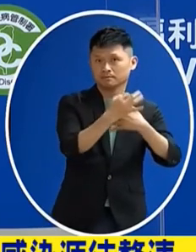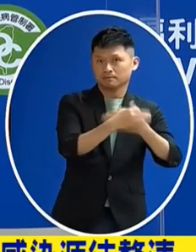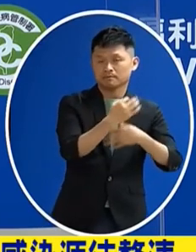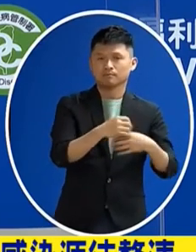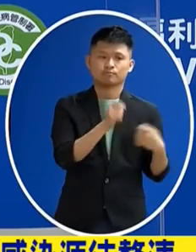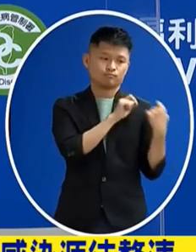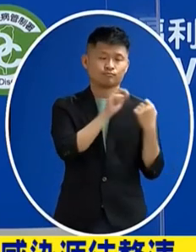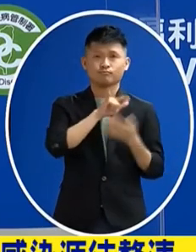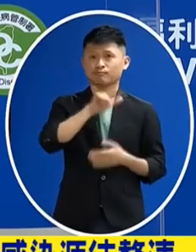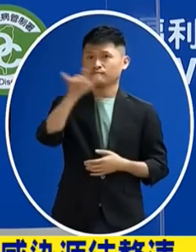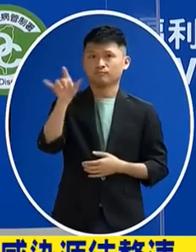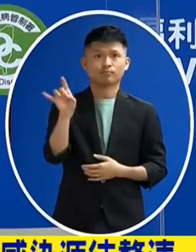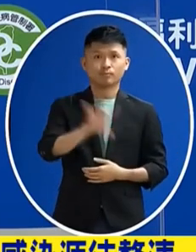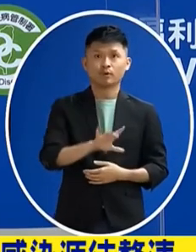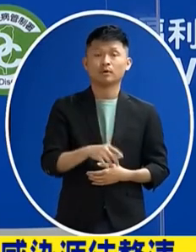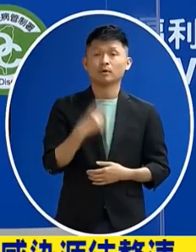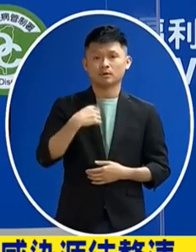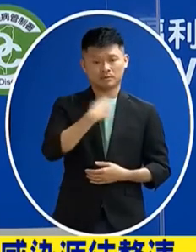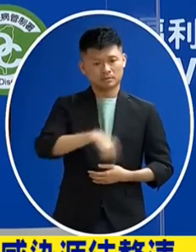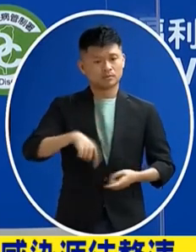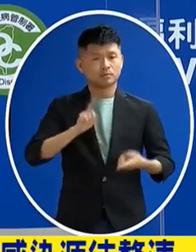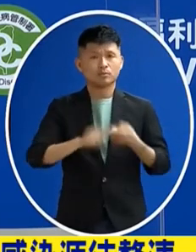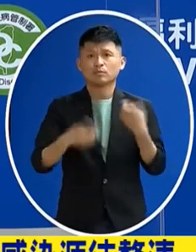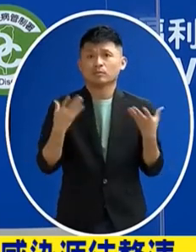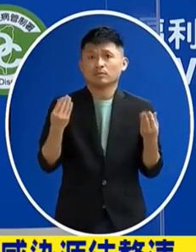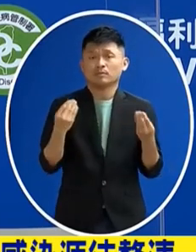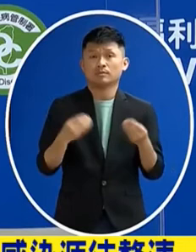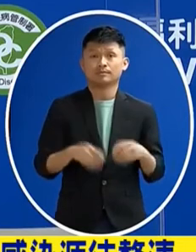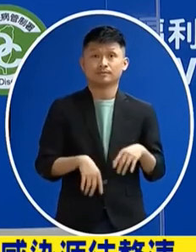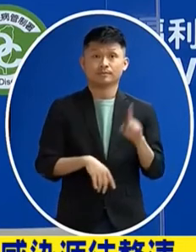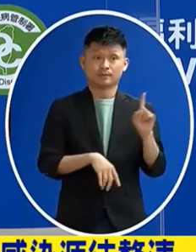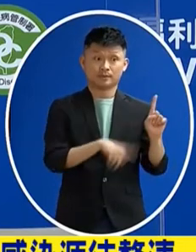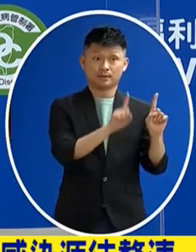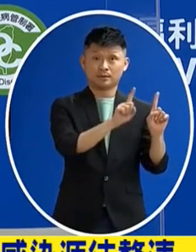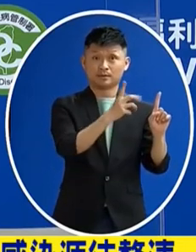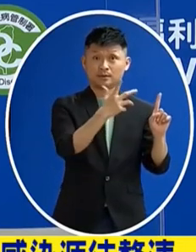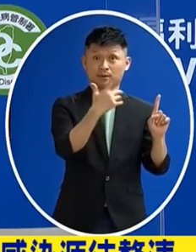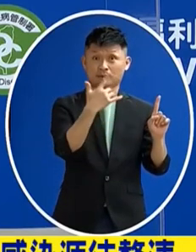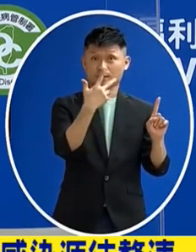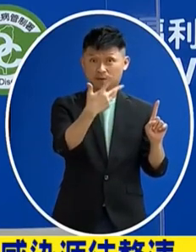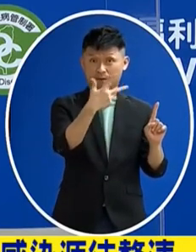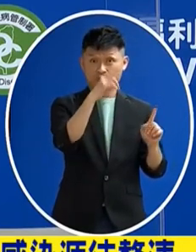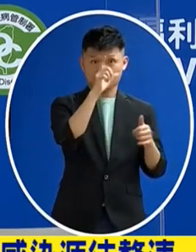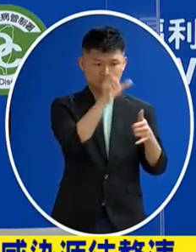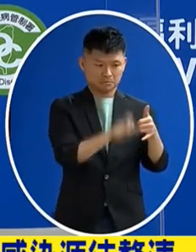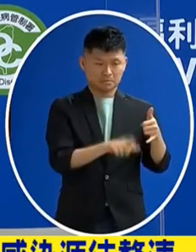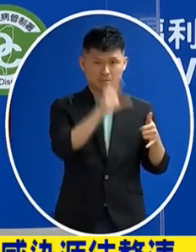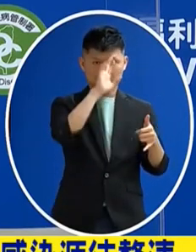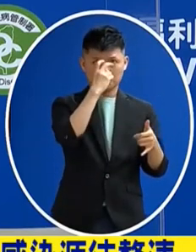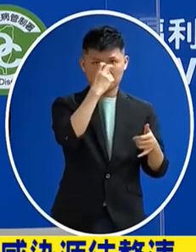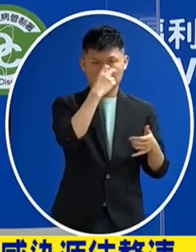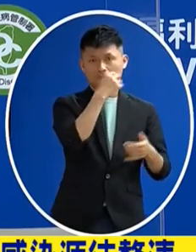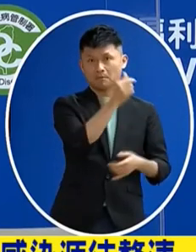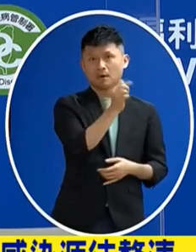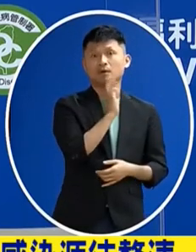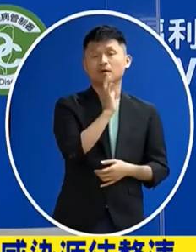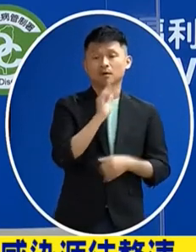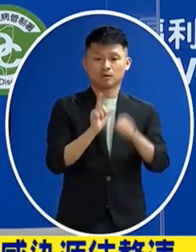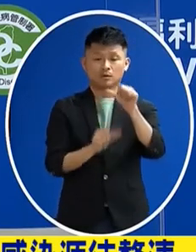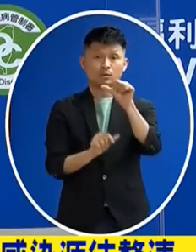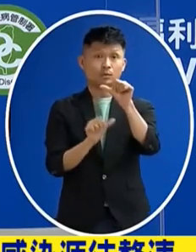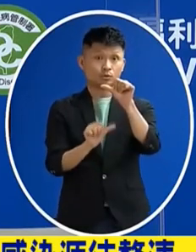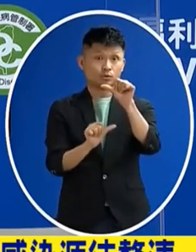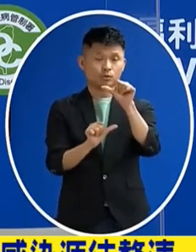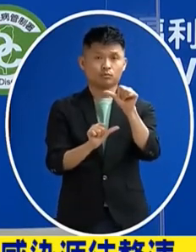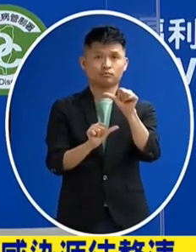期没有出国史，也没有疑似的症状，那因为1187检验确诊，那5月9号经卫